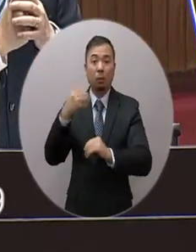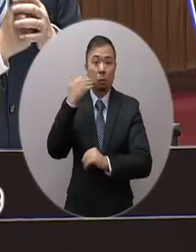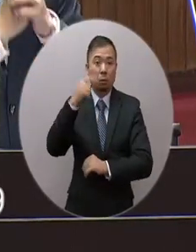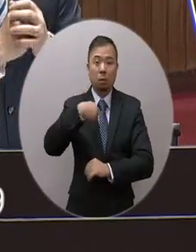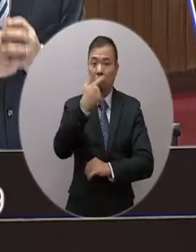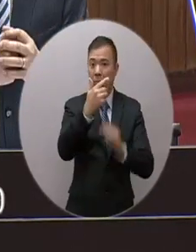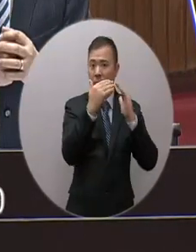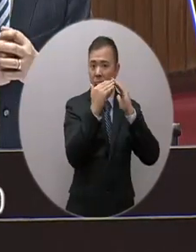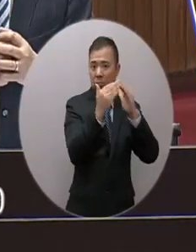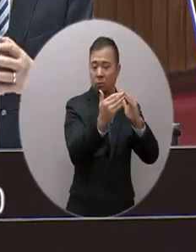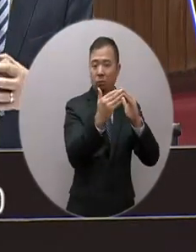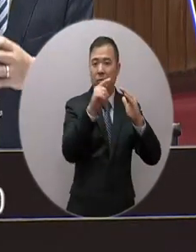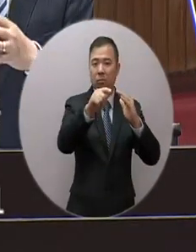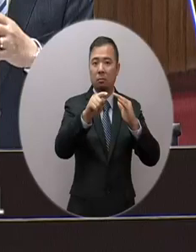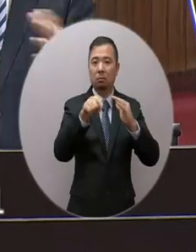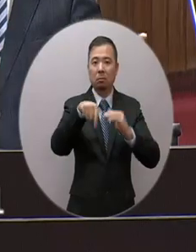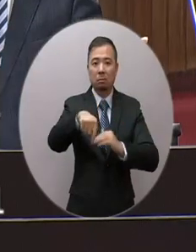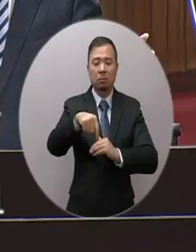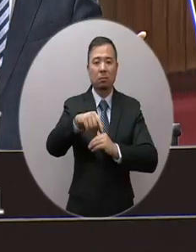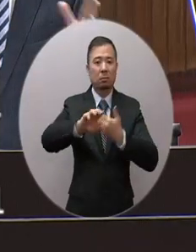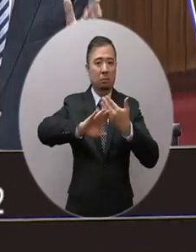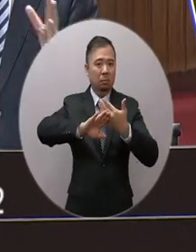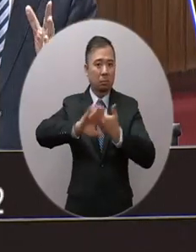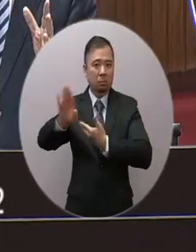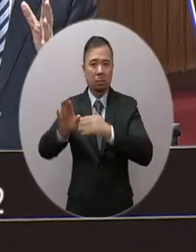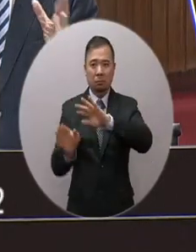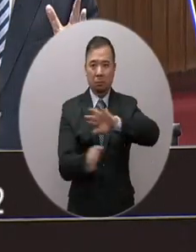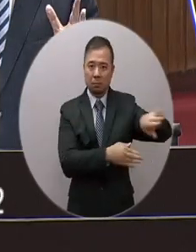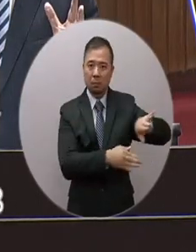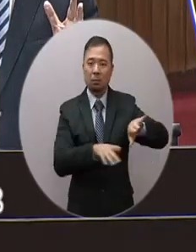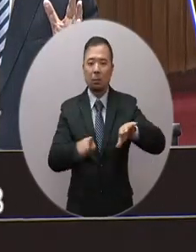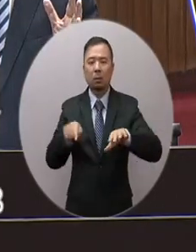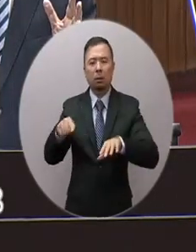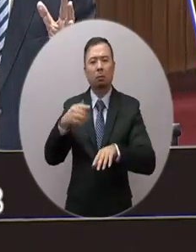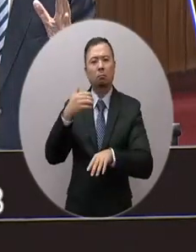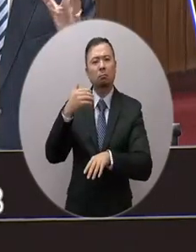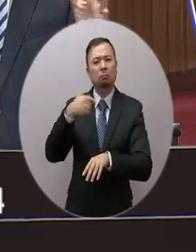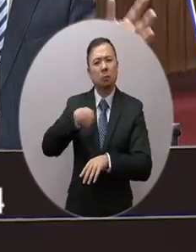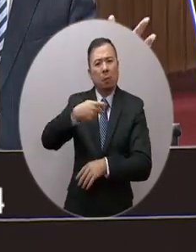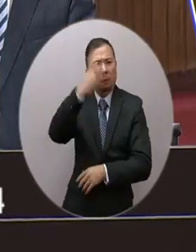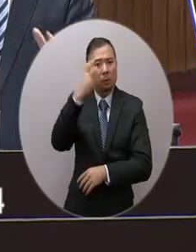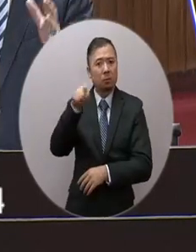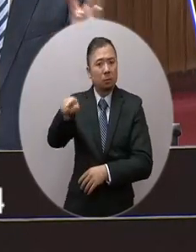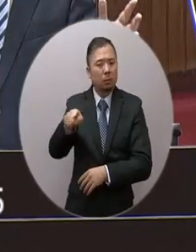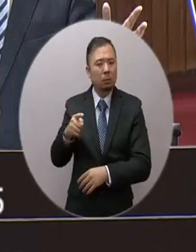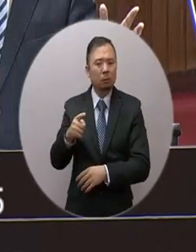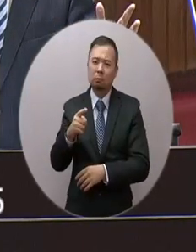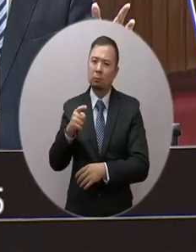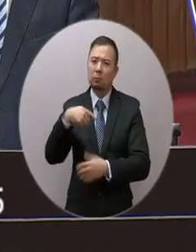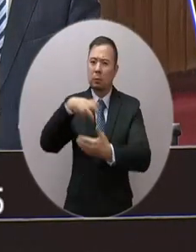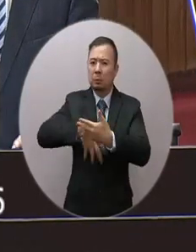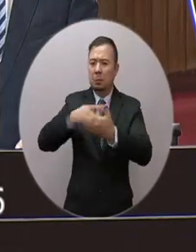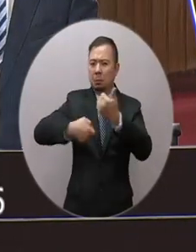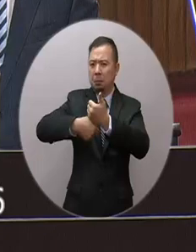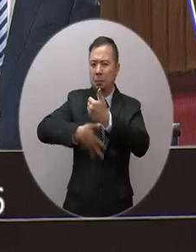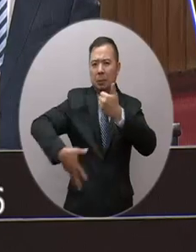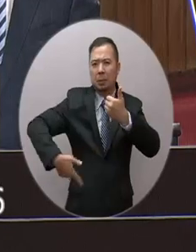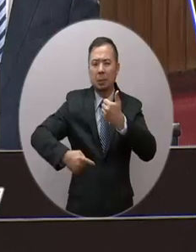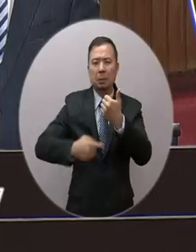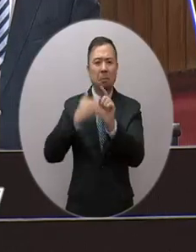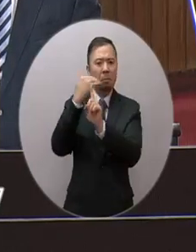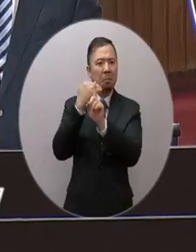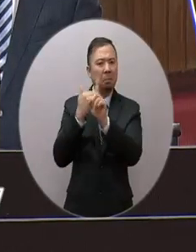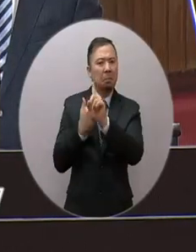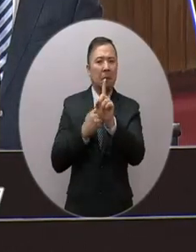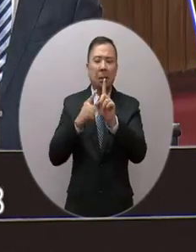的。县市政府，它的职等本身是不够，它的不够多元、不够活泼的。为台东